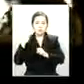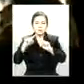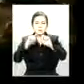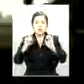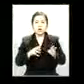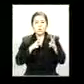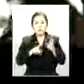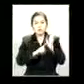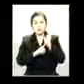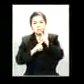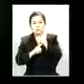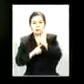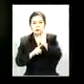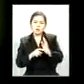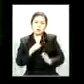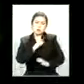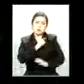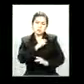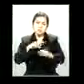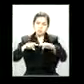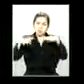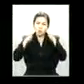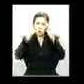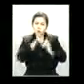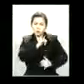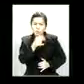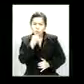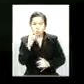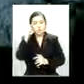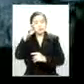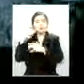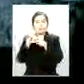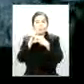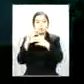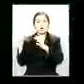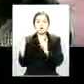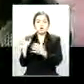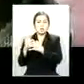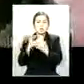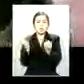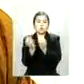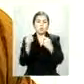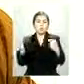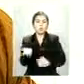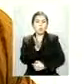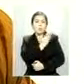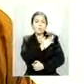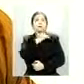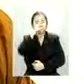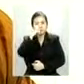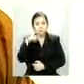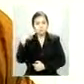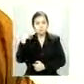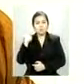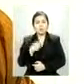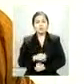สนอพฤติกรรมไม่เหมาะสมบางอย่างทำให้คนบางกลุ่มห่วงว่าจะกระทบภาพลักษณ์ของพระสงฆ์ ศาสนาเป็นการเสนอที่มันหัก